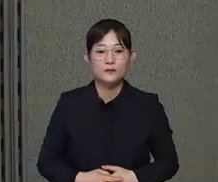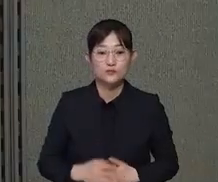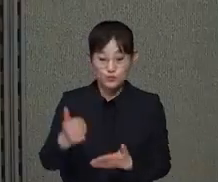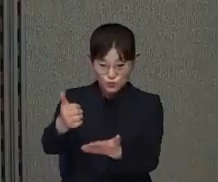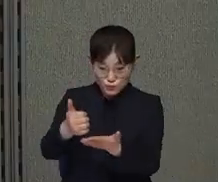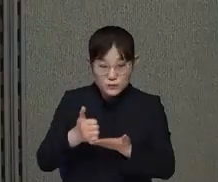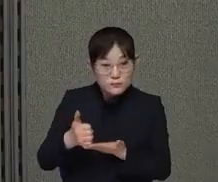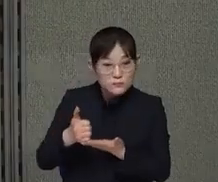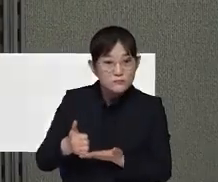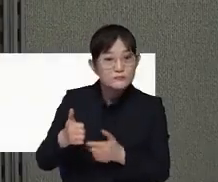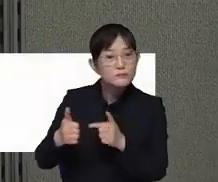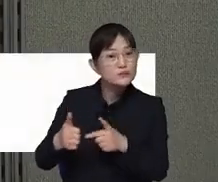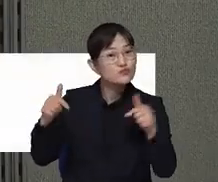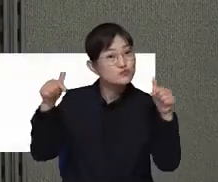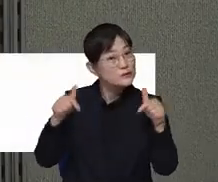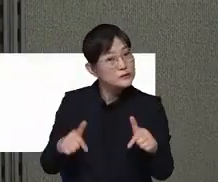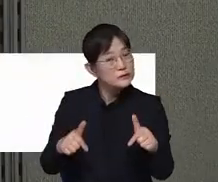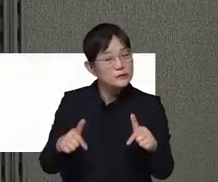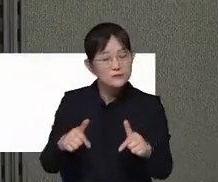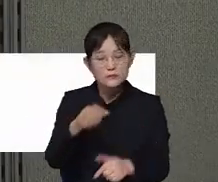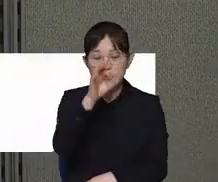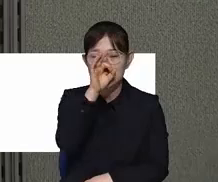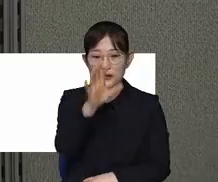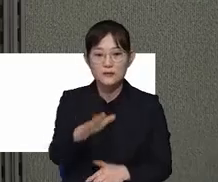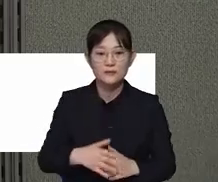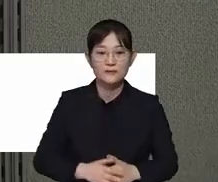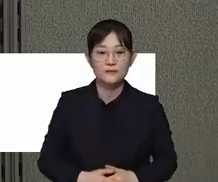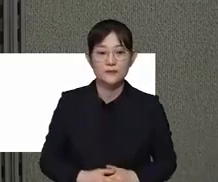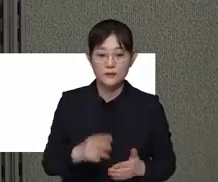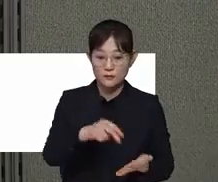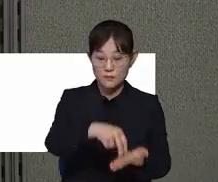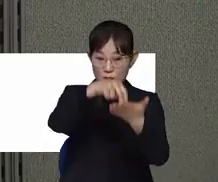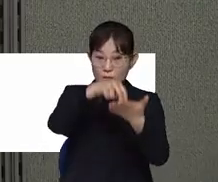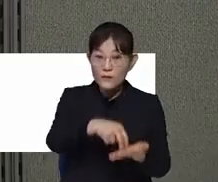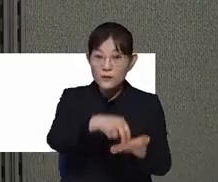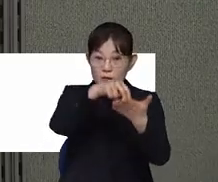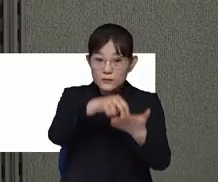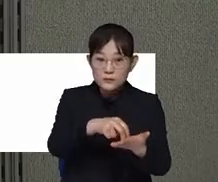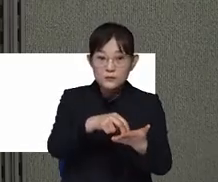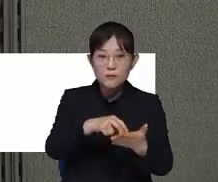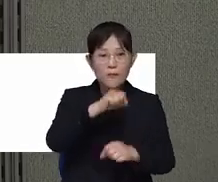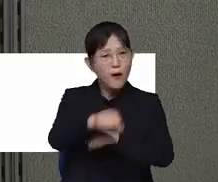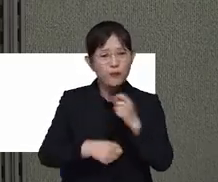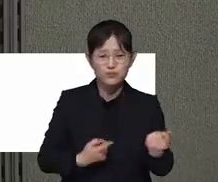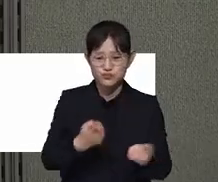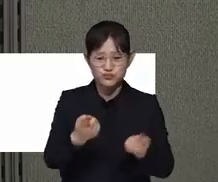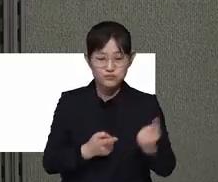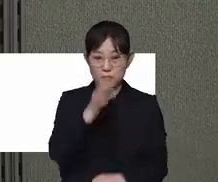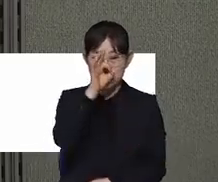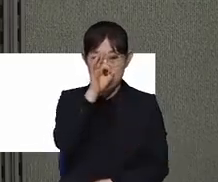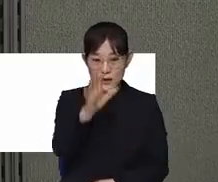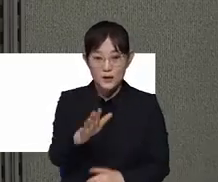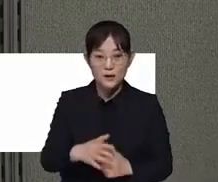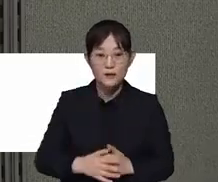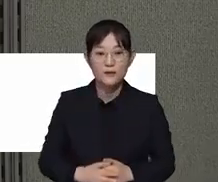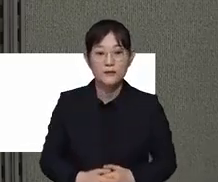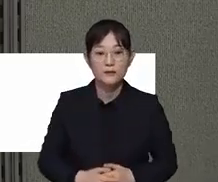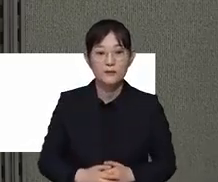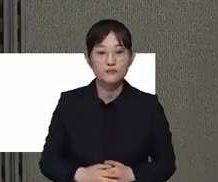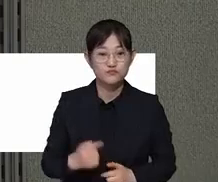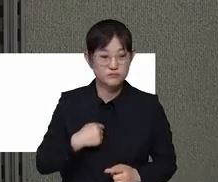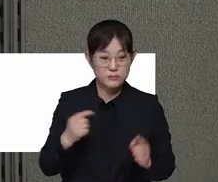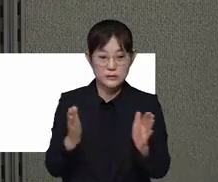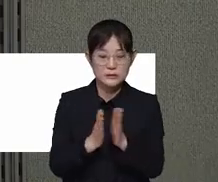승객들을 이제 줄일 수는 없지 않습니까? 그리고 뭐 엘리베이터, 승강기를 인위적으로 조정할 수 없기 때문에 그런 것을 저희가 스스로 조정할 수